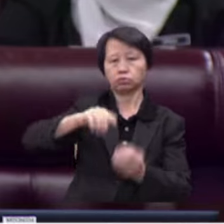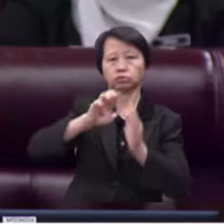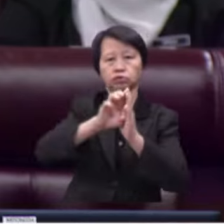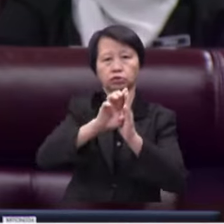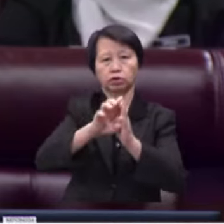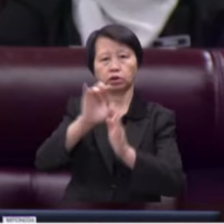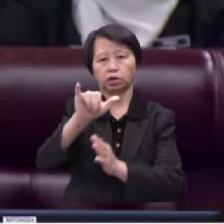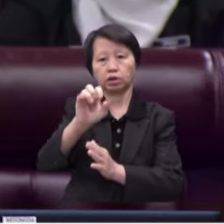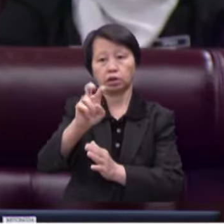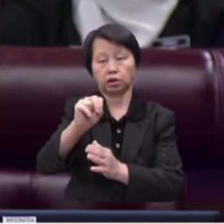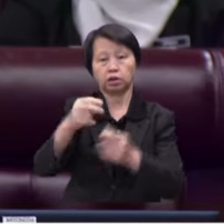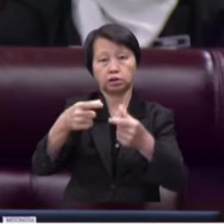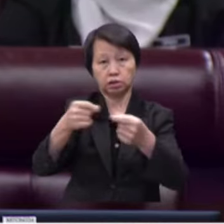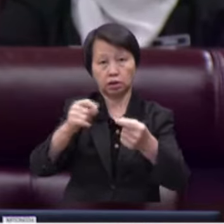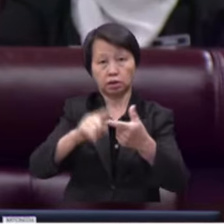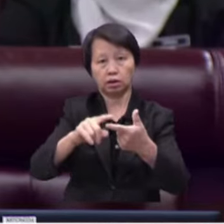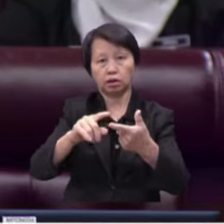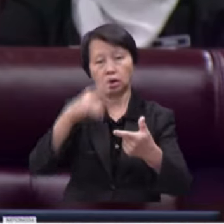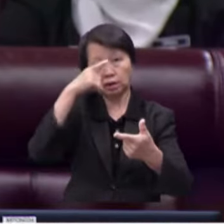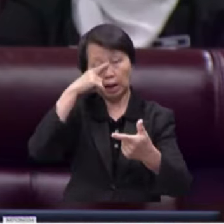Yen Jepang